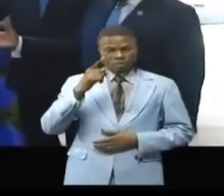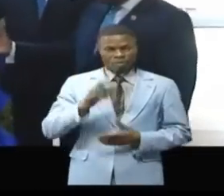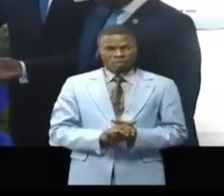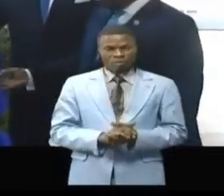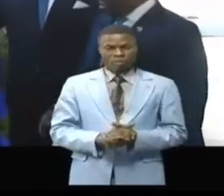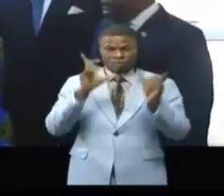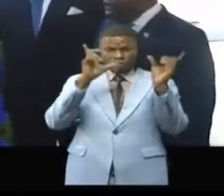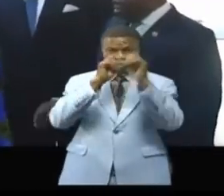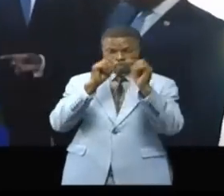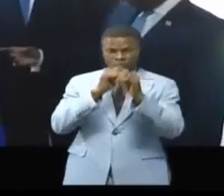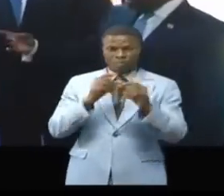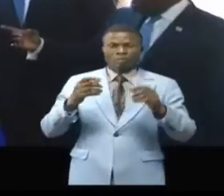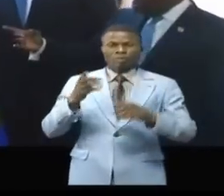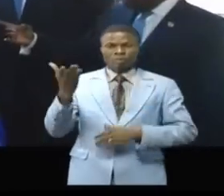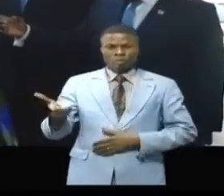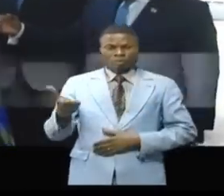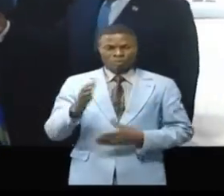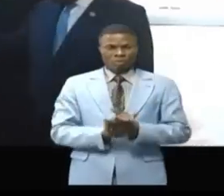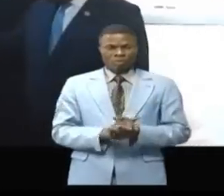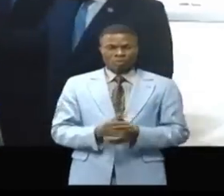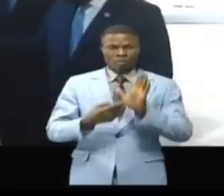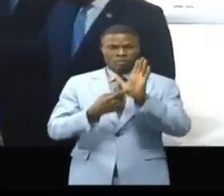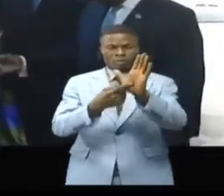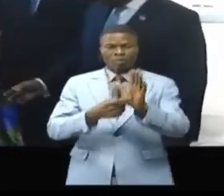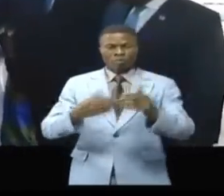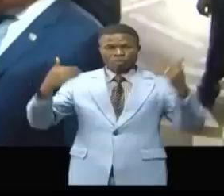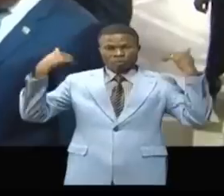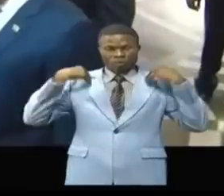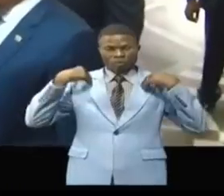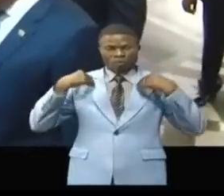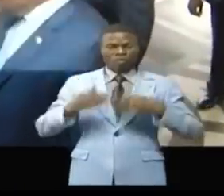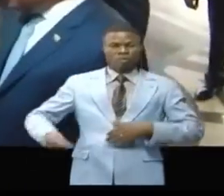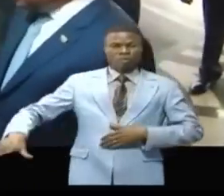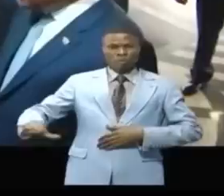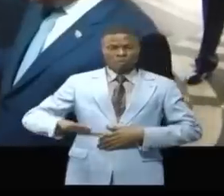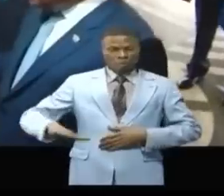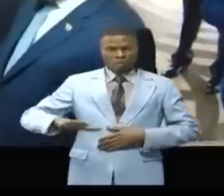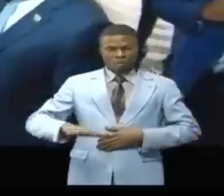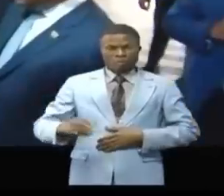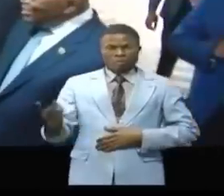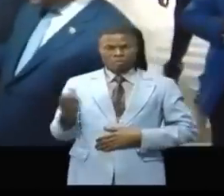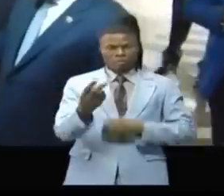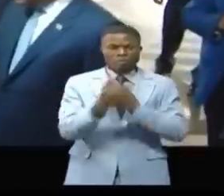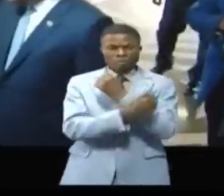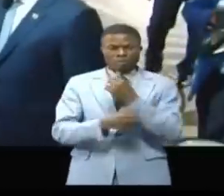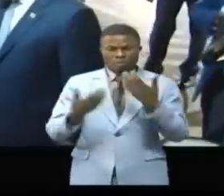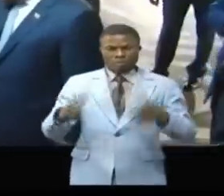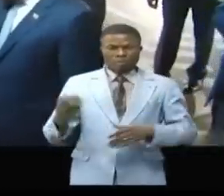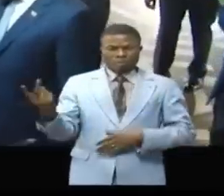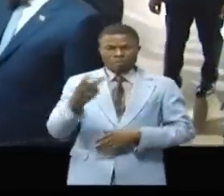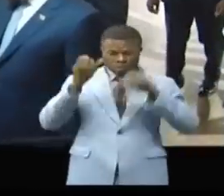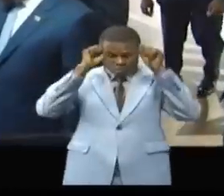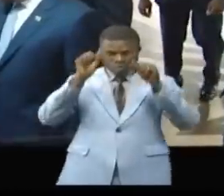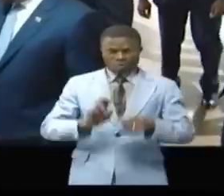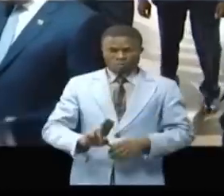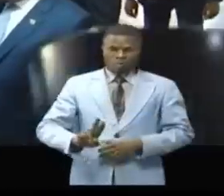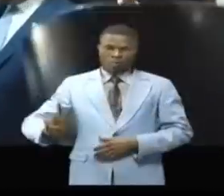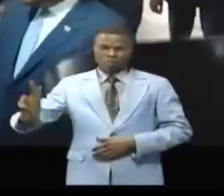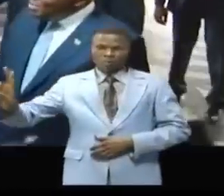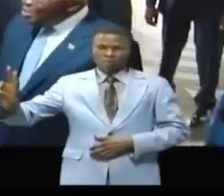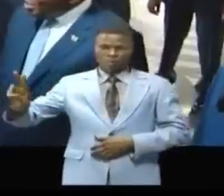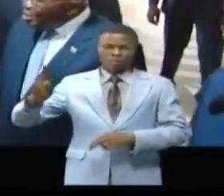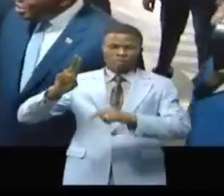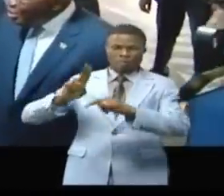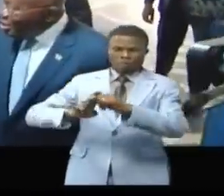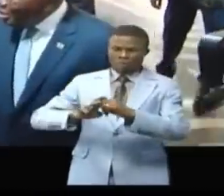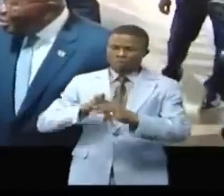photo officielle. Après la présentation des officiels du gouvernement du Ghana et de la RDC, les deux chefs d'État se sont retirés pour un tête-à-tête d'une